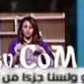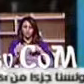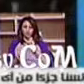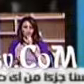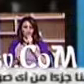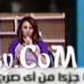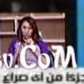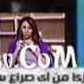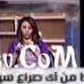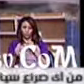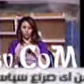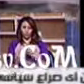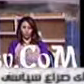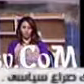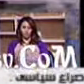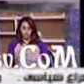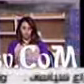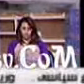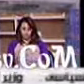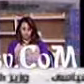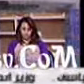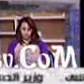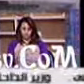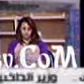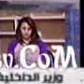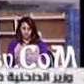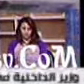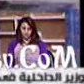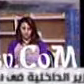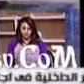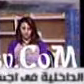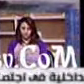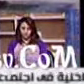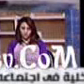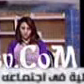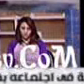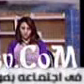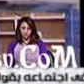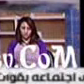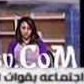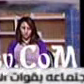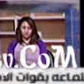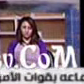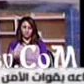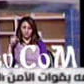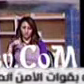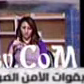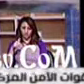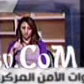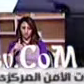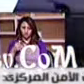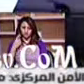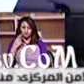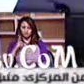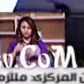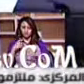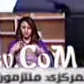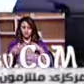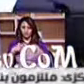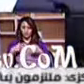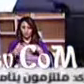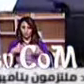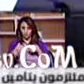النهارده عندنا ايه عندنا ايه يا استاذه عندنا النهارده حرب المليشيات الالكترونيه قبل